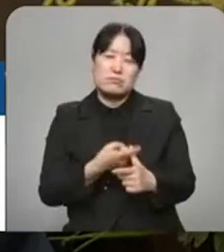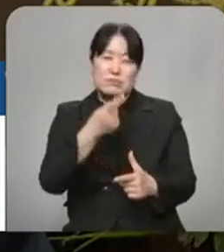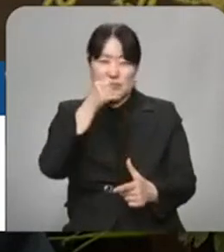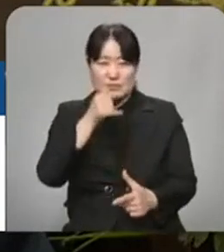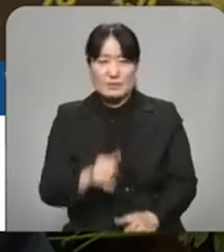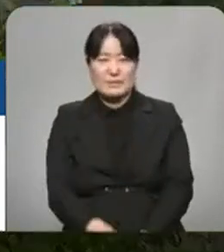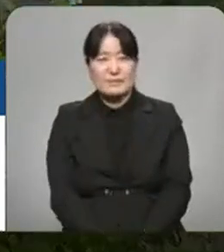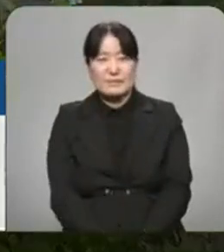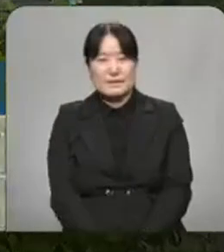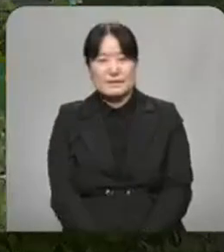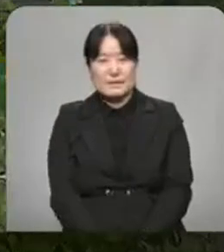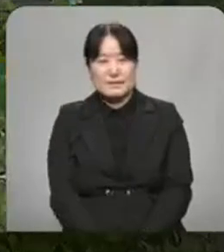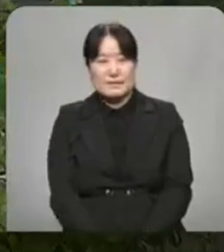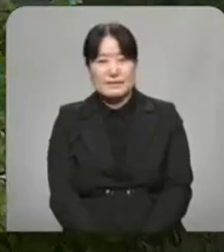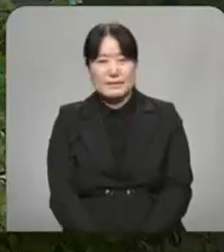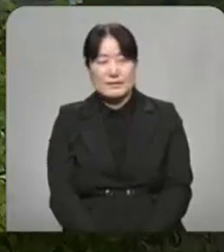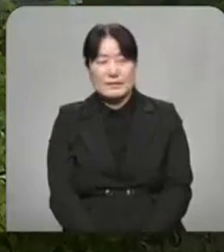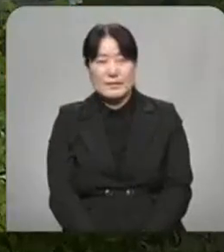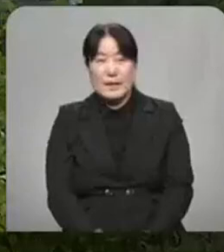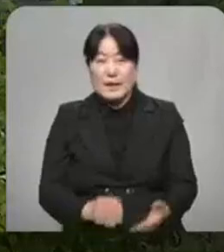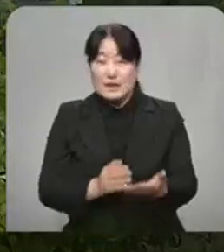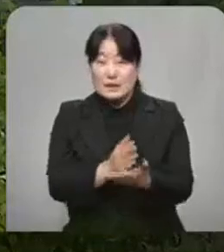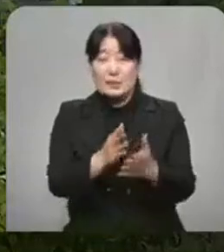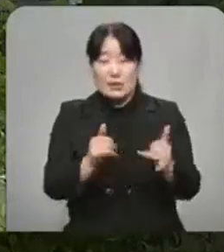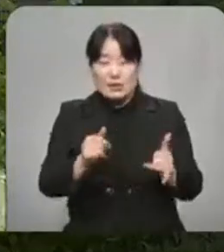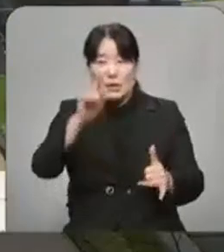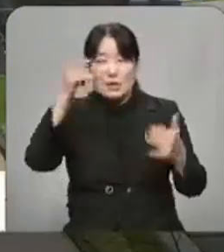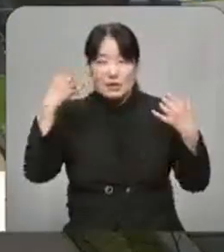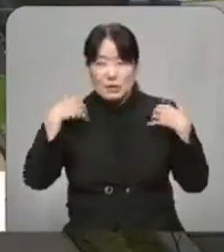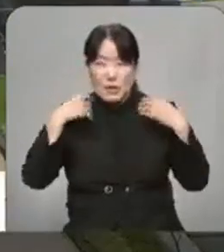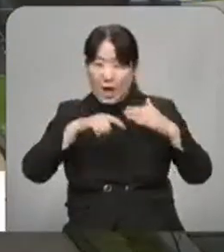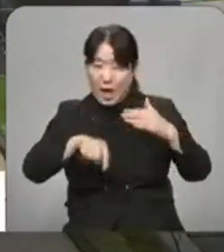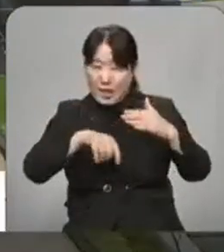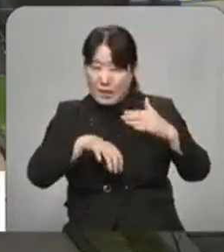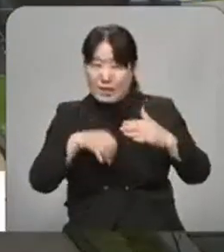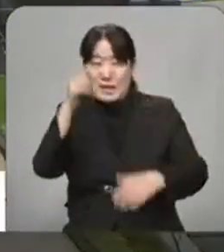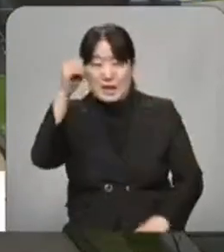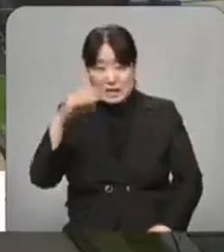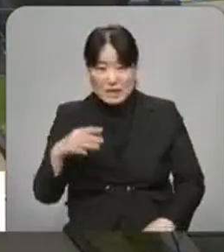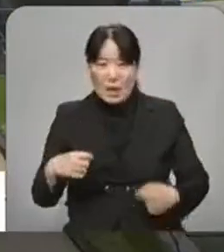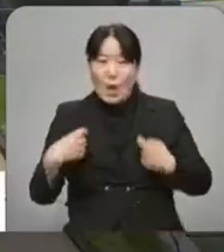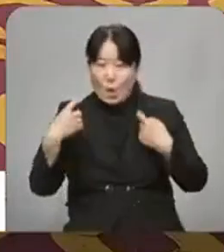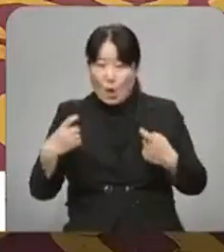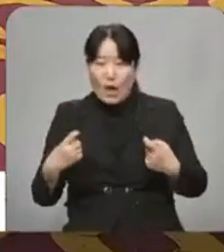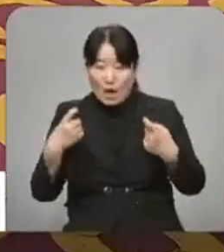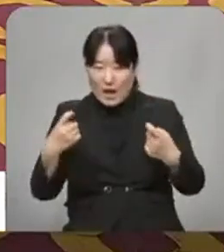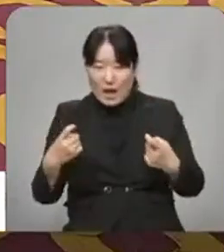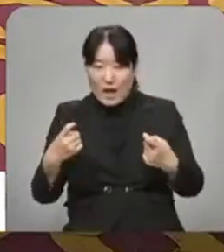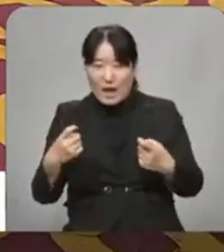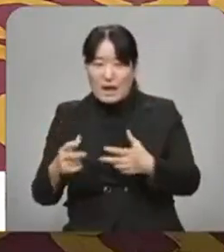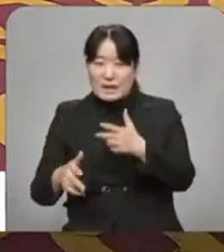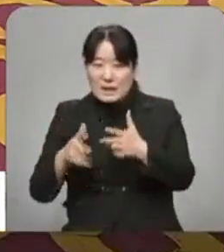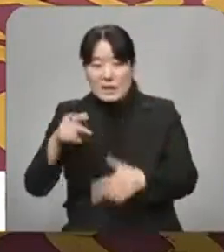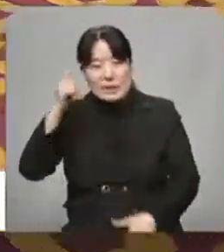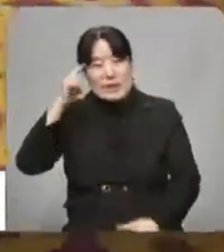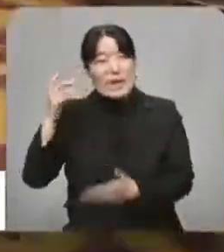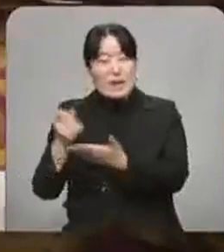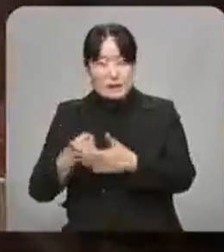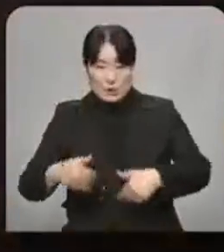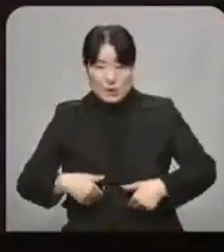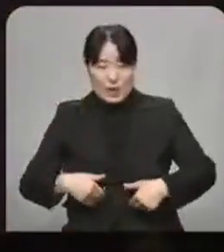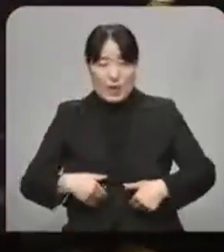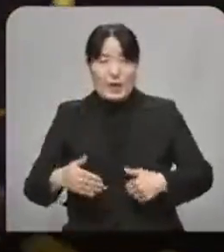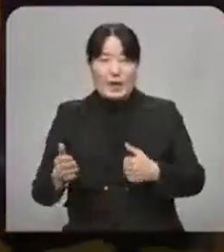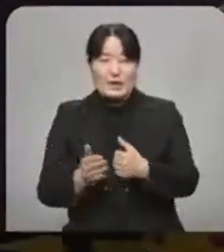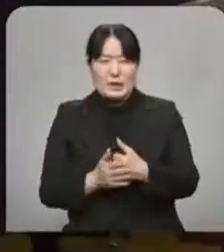대응하는 것이 아니냐 전문가들은 정부가 내국인 카지노를 관광산업이 아닌 도박산업으로 보는한 강원랜드의